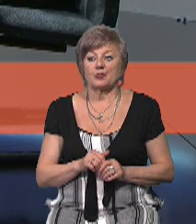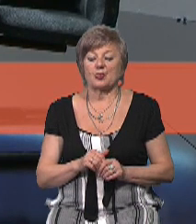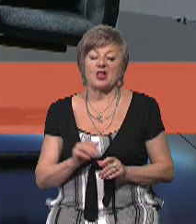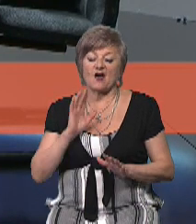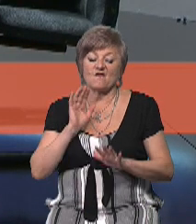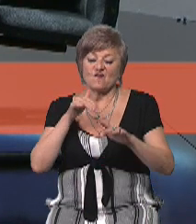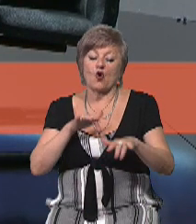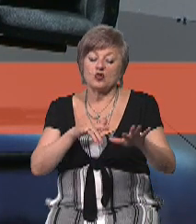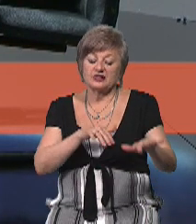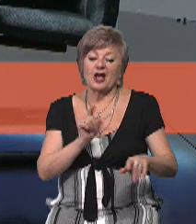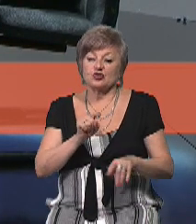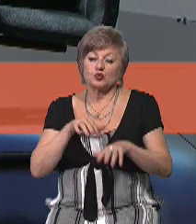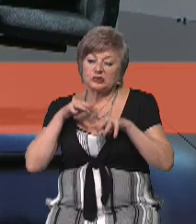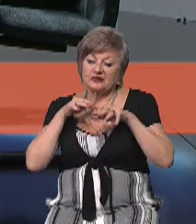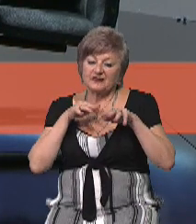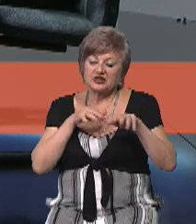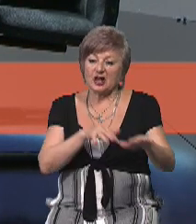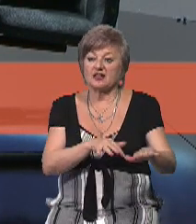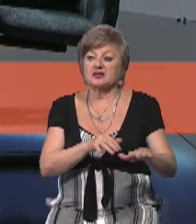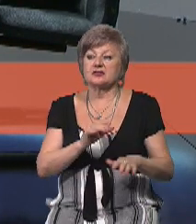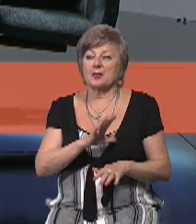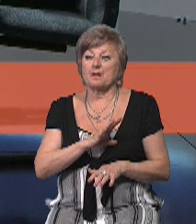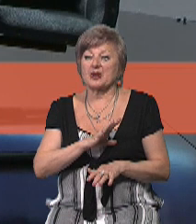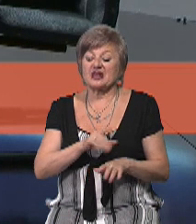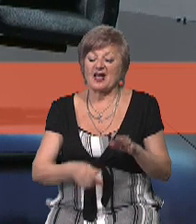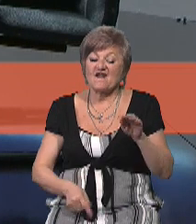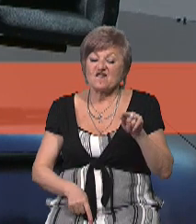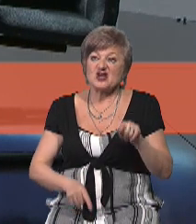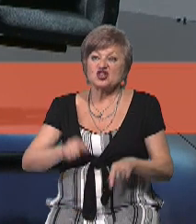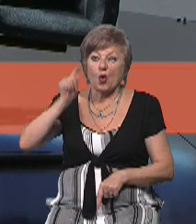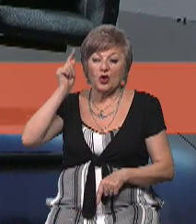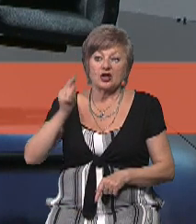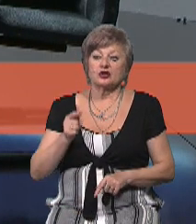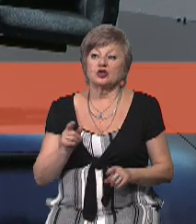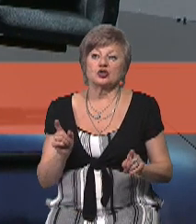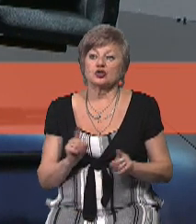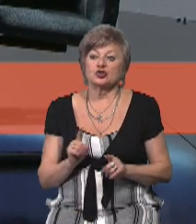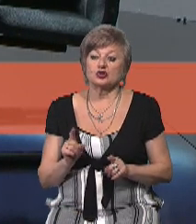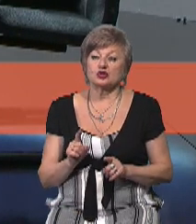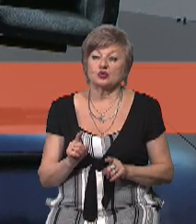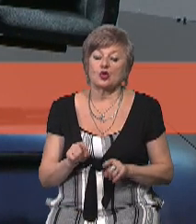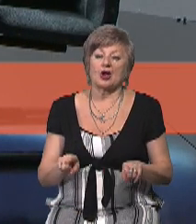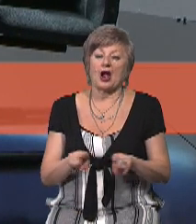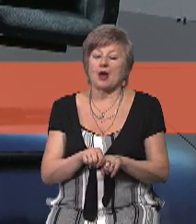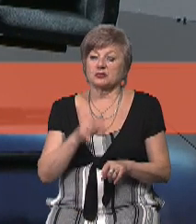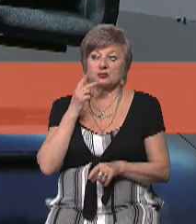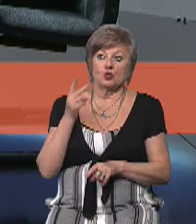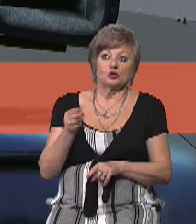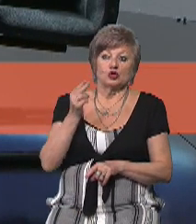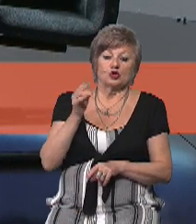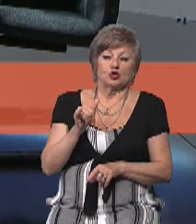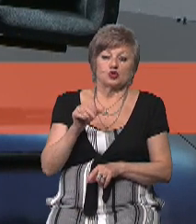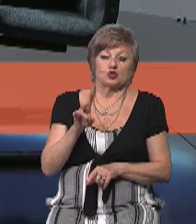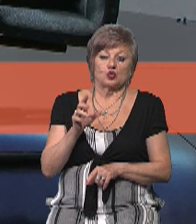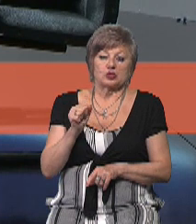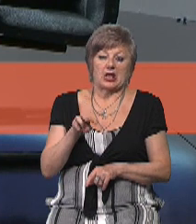хвиля, так, яка рухалася там, от відповідно, вона була наскільки високою, що як цунамі, да, виглядала. Це вже от, знову ж